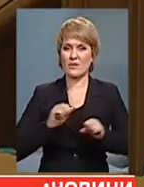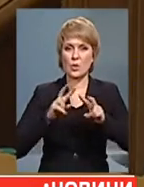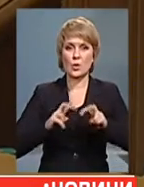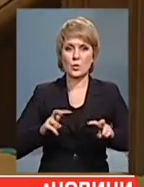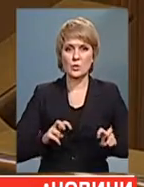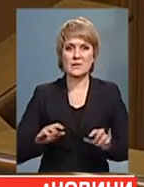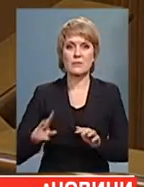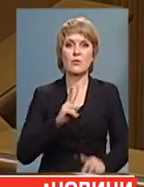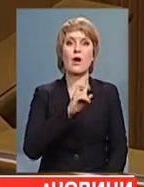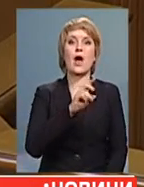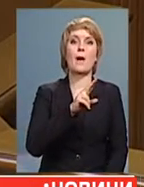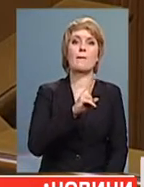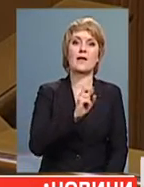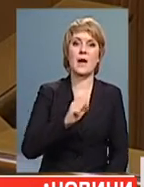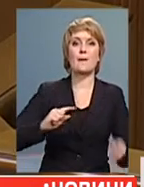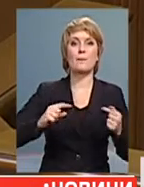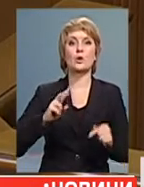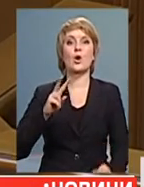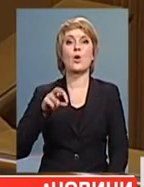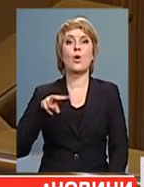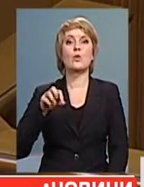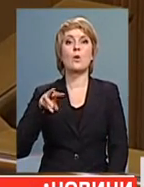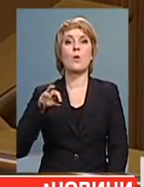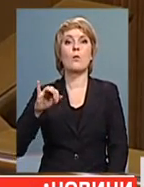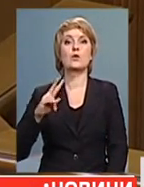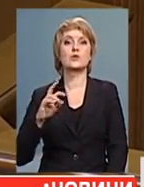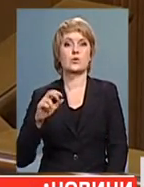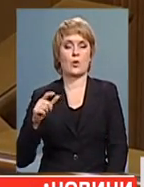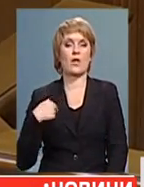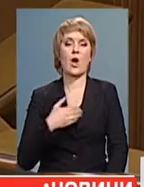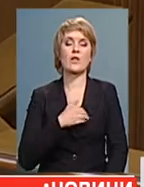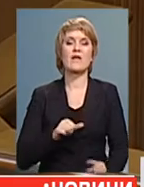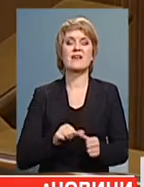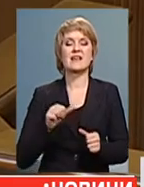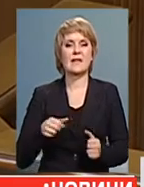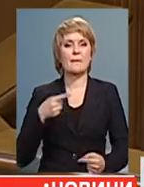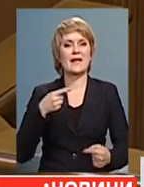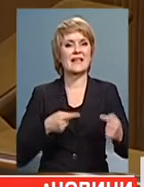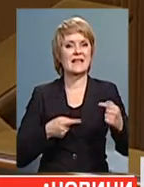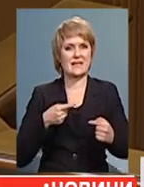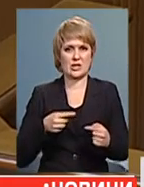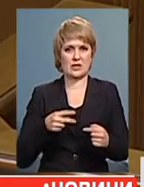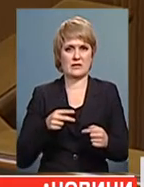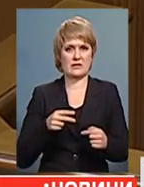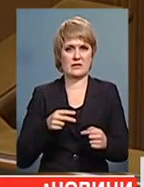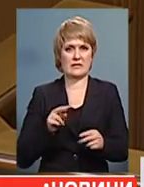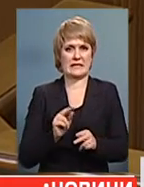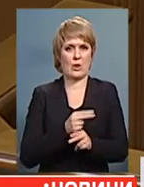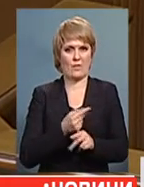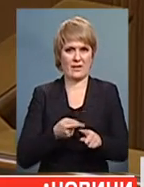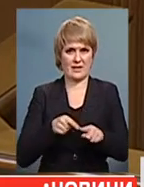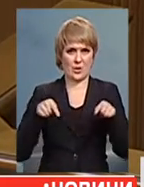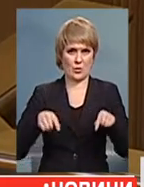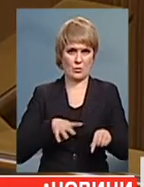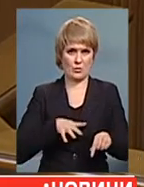Ігоря Коломойського. Я хотів би, крім критичних зауважень, які тут лунали, тим не менше висловити